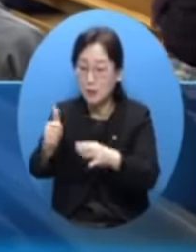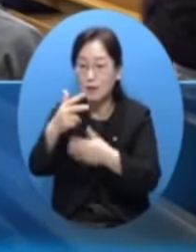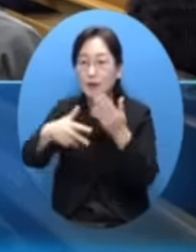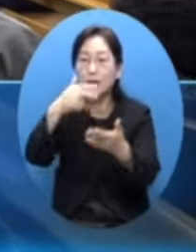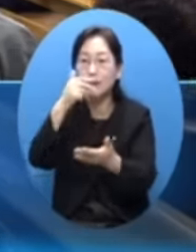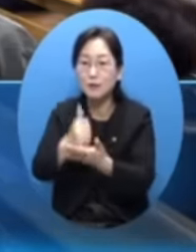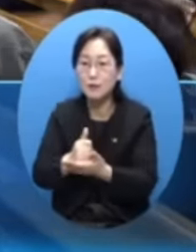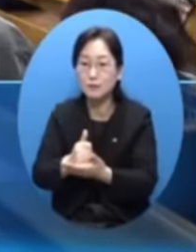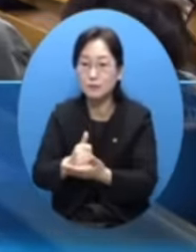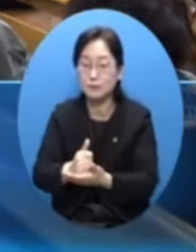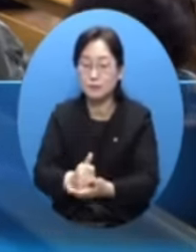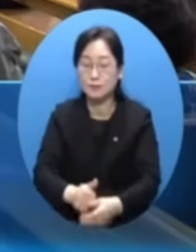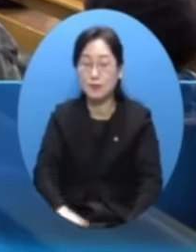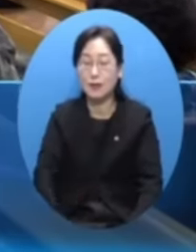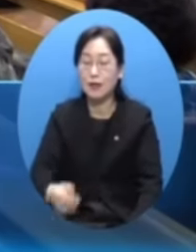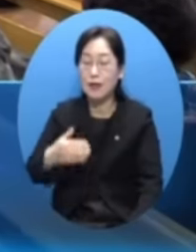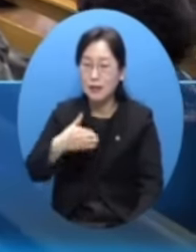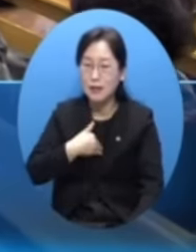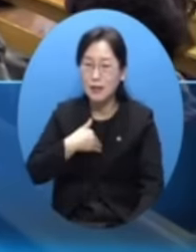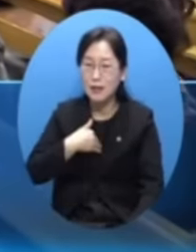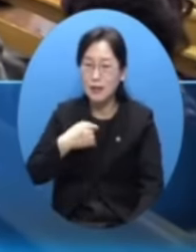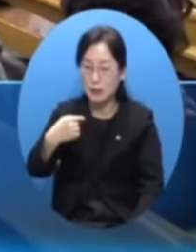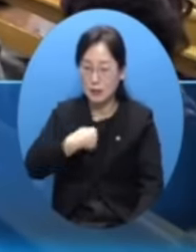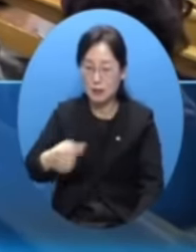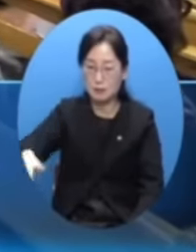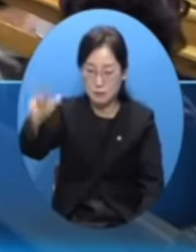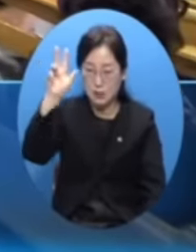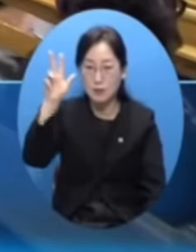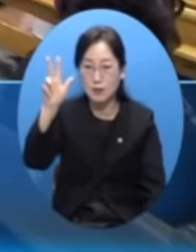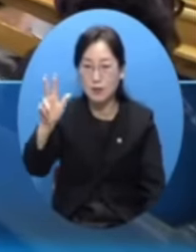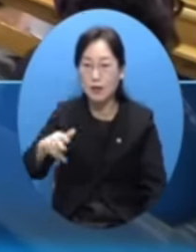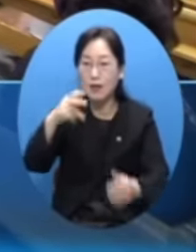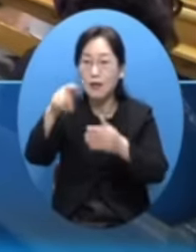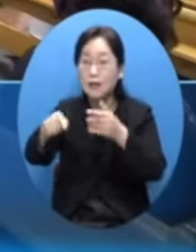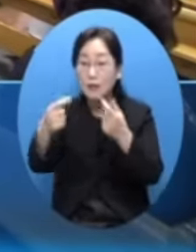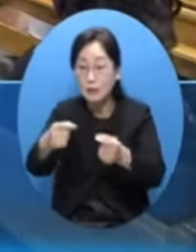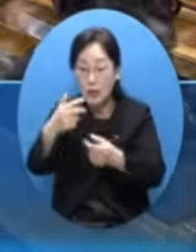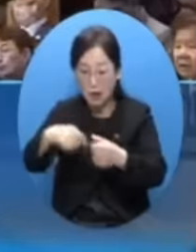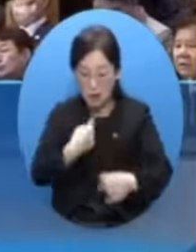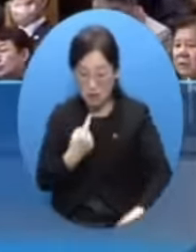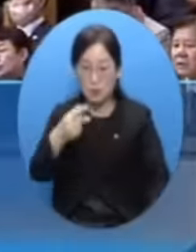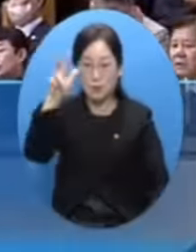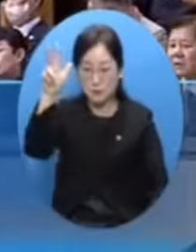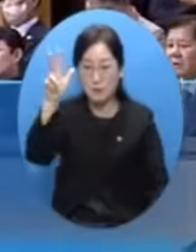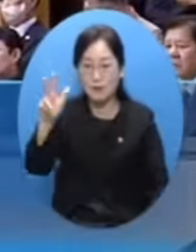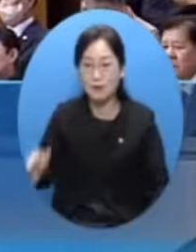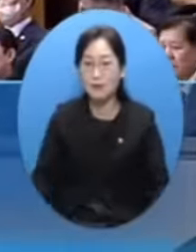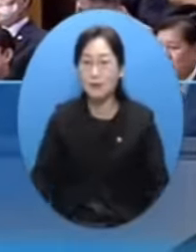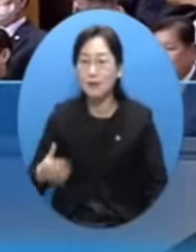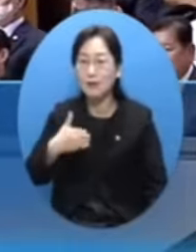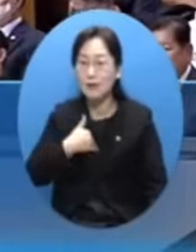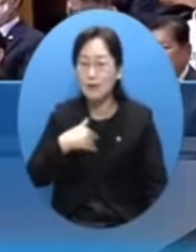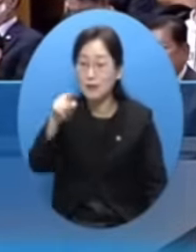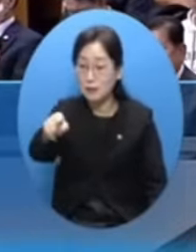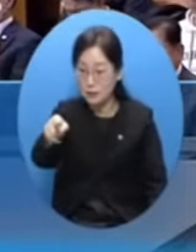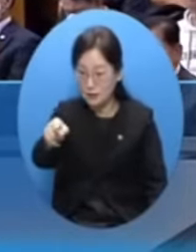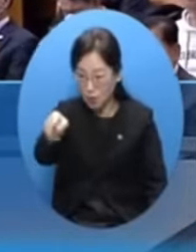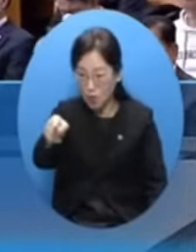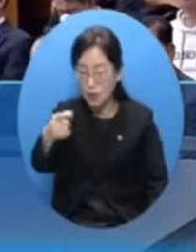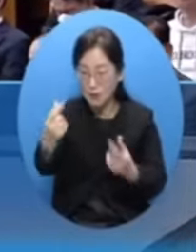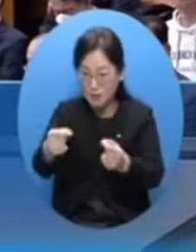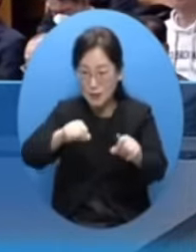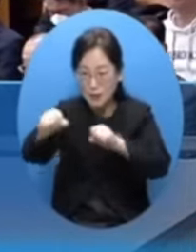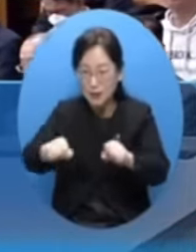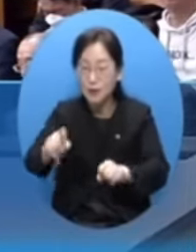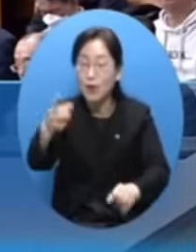야훼께서 이르시기를 내가 나를 가리켜 맹세하노니. 하나님께서 하나님을 가리켜 맹세하셨습니다. 내가 이같이 행하여 내 아들